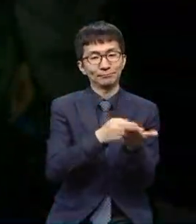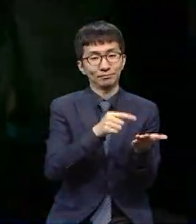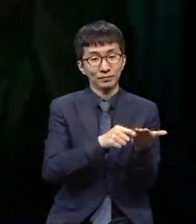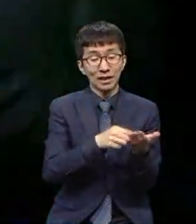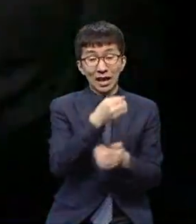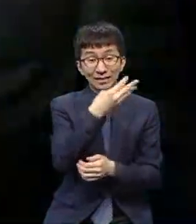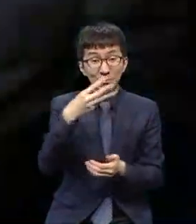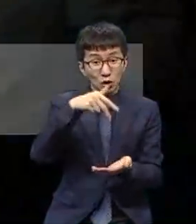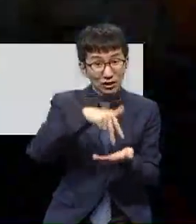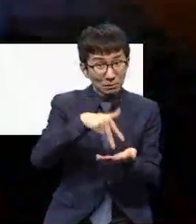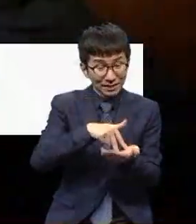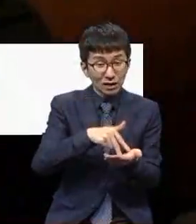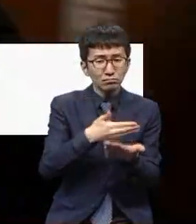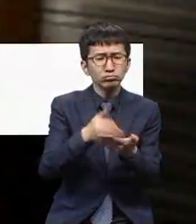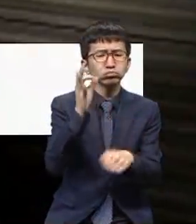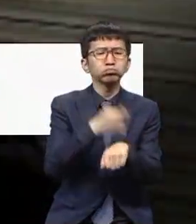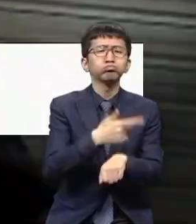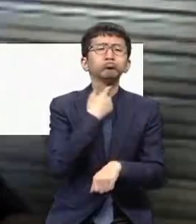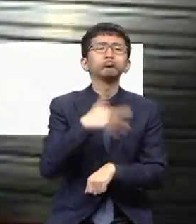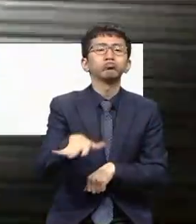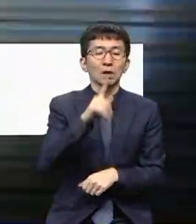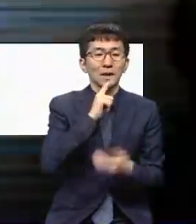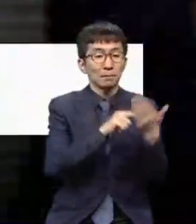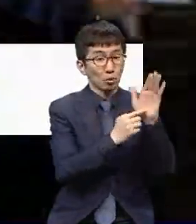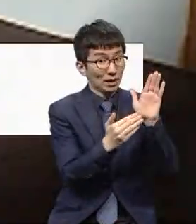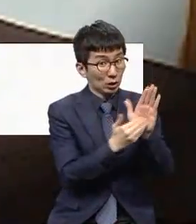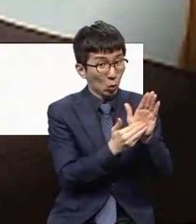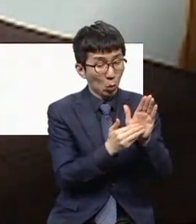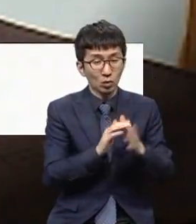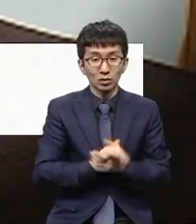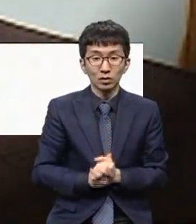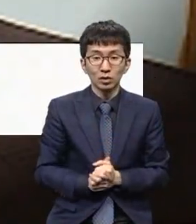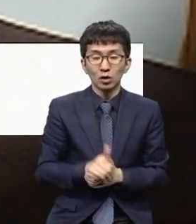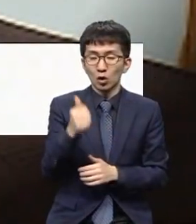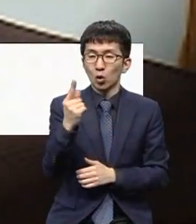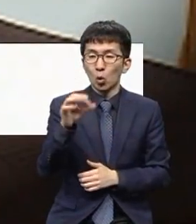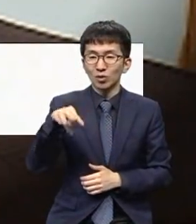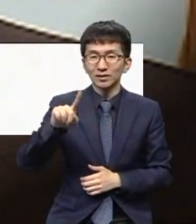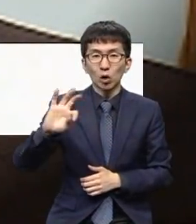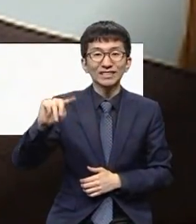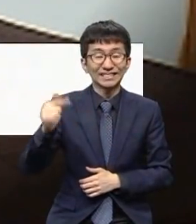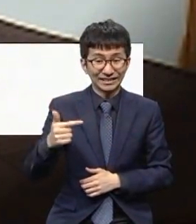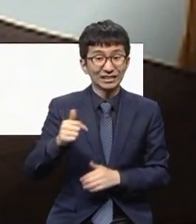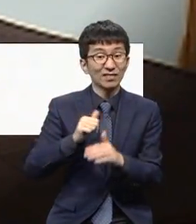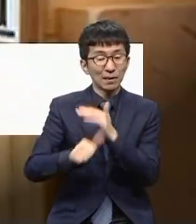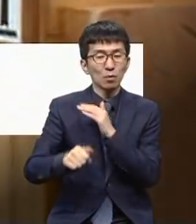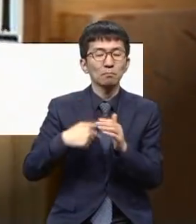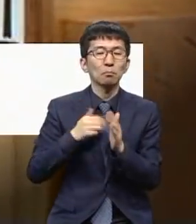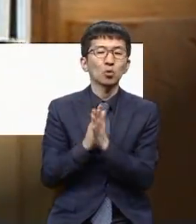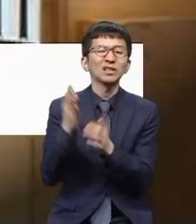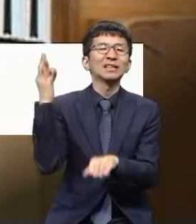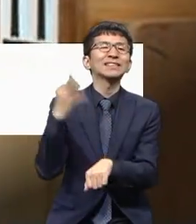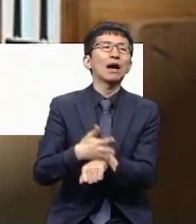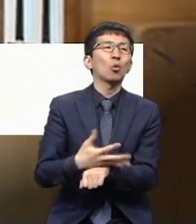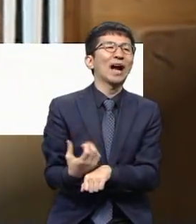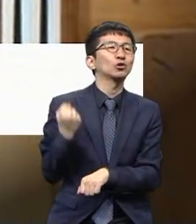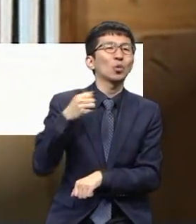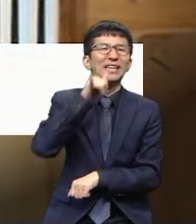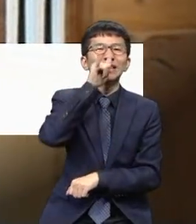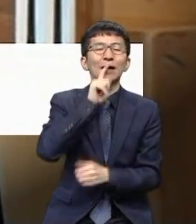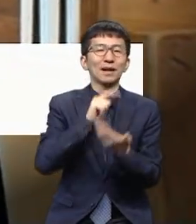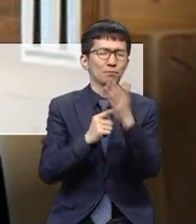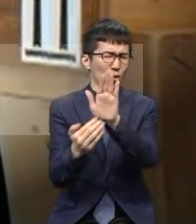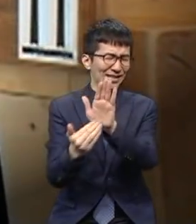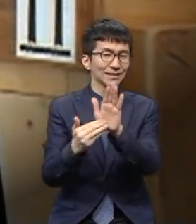삼성은 이 그림을 구매한 적 없다고 했고 섬이갤러리 홍성원 대표가 자신이 구매해 보관하고 있다며